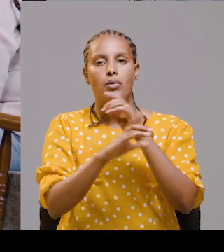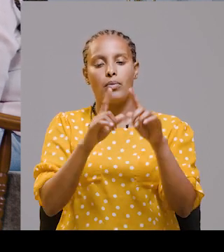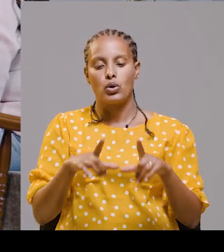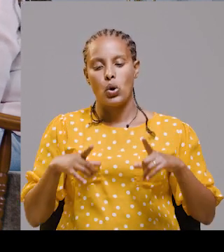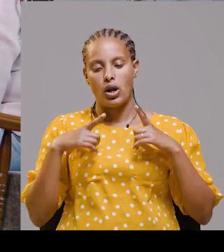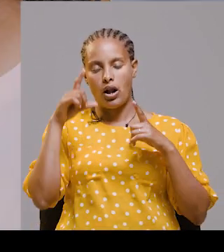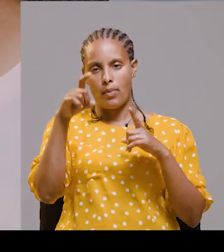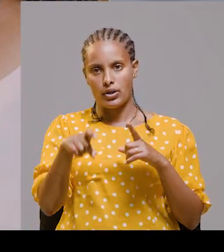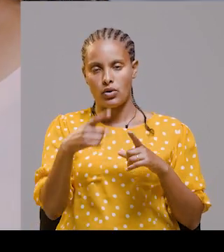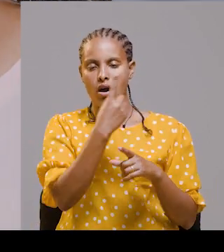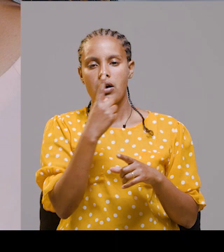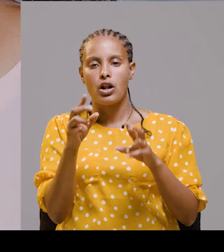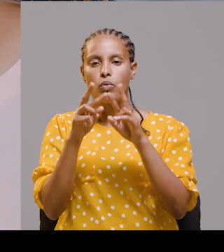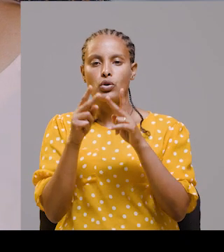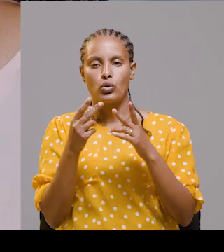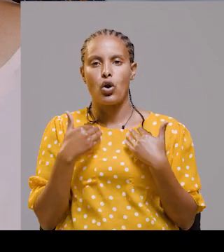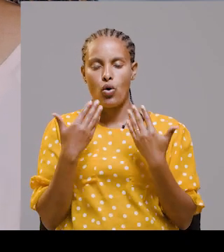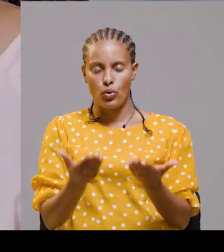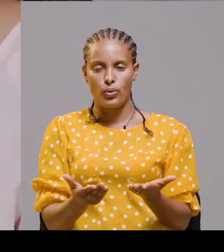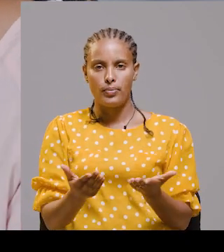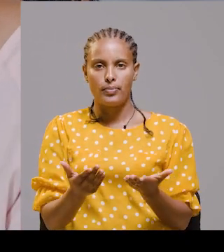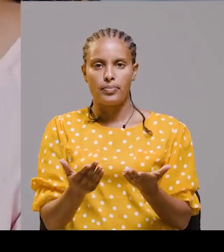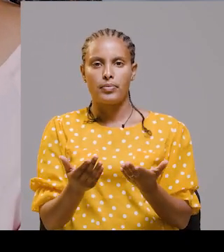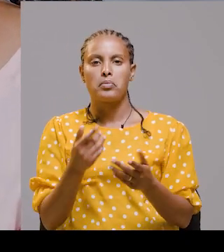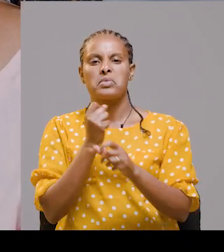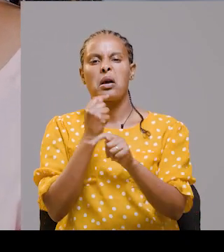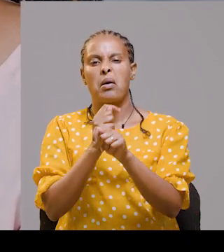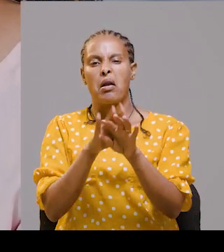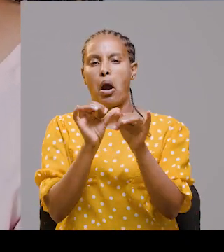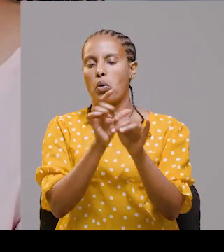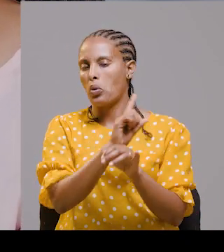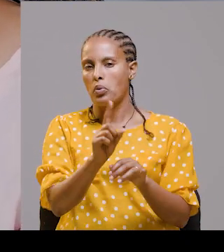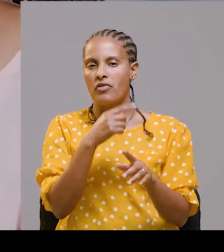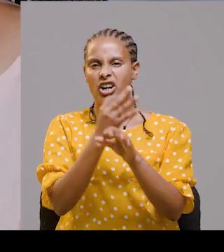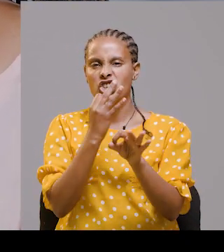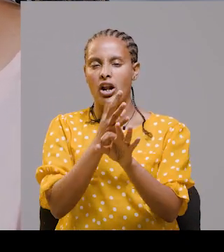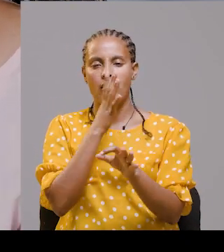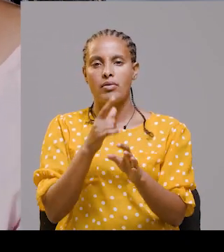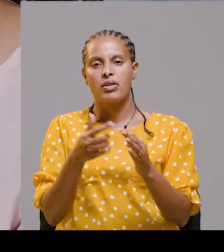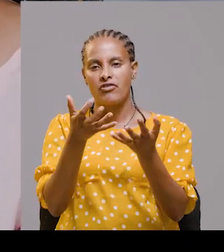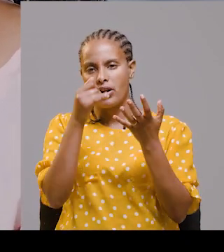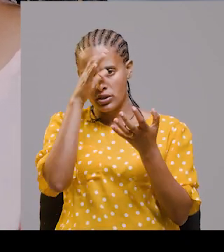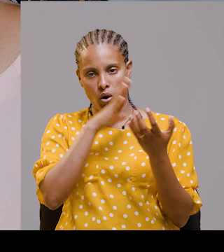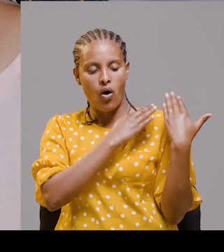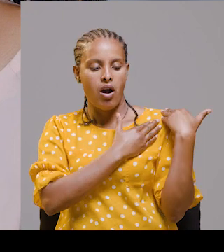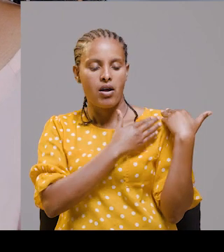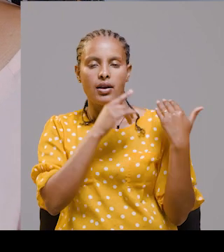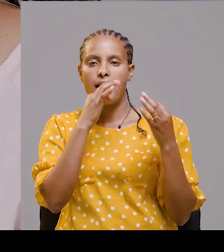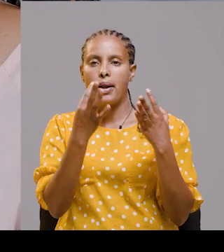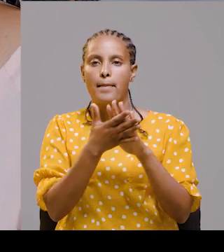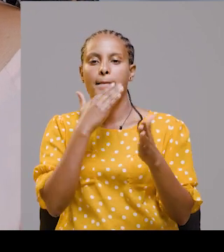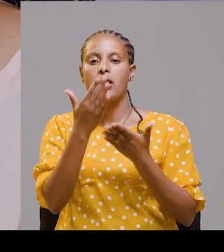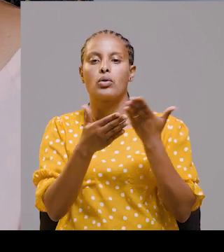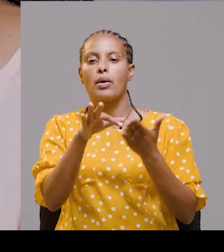መኖር አለባቸው አንዳንድ ቦታዎች አሉ ግን ደግሞ ፈንክሽናል አይደሉም የሚፈልገው የሰው ኃይል ለሚፈልገውን አገልግሎት